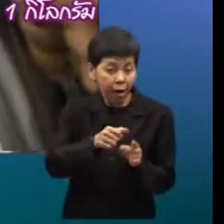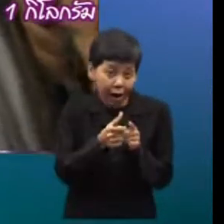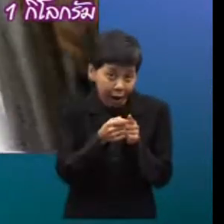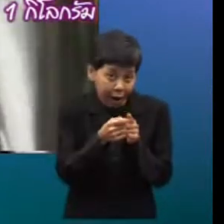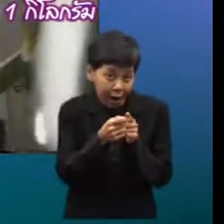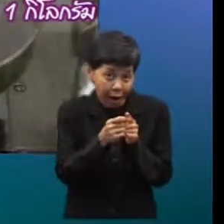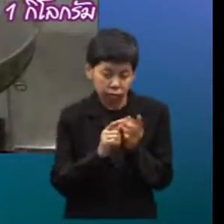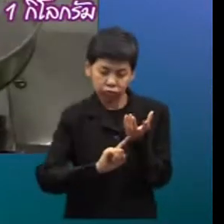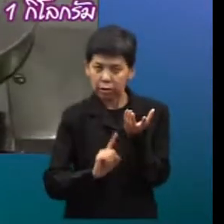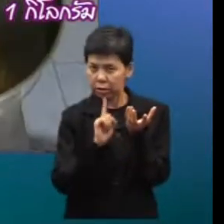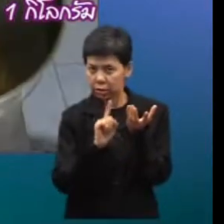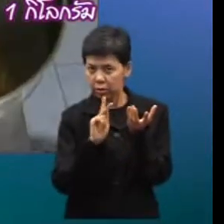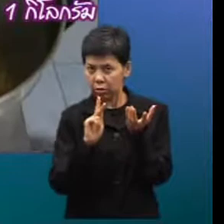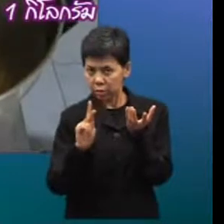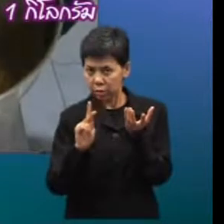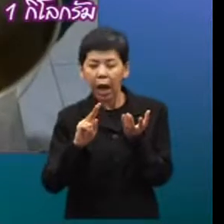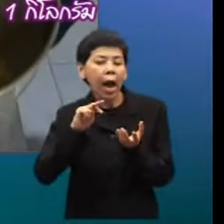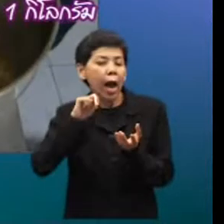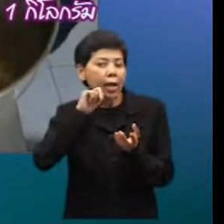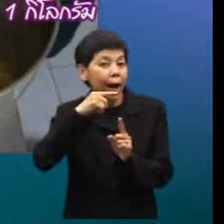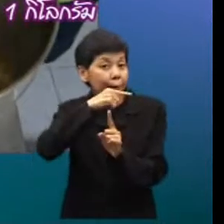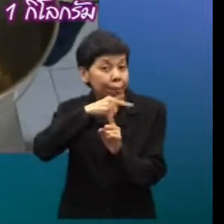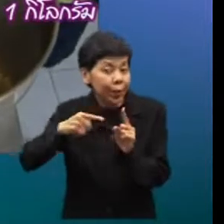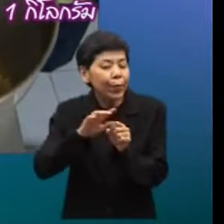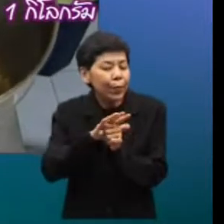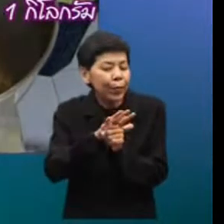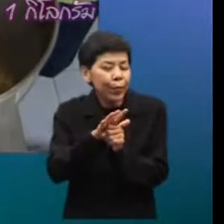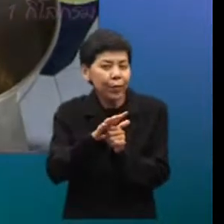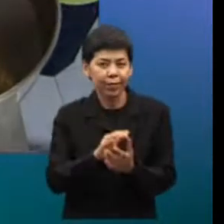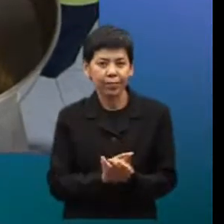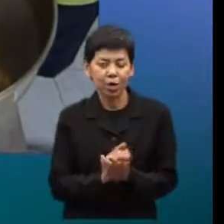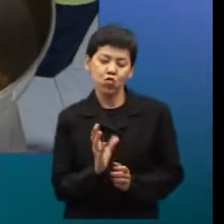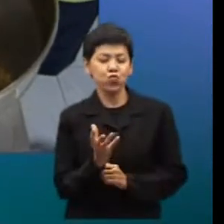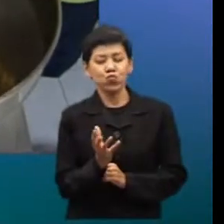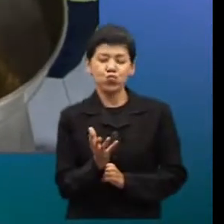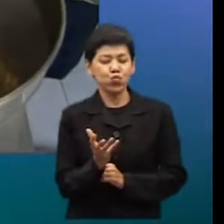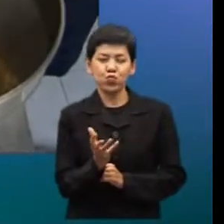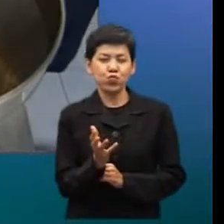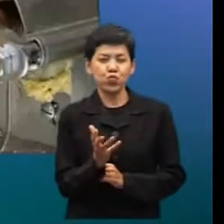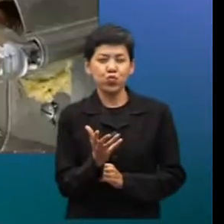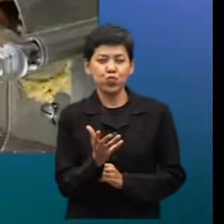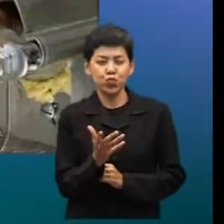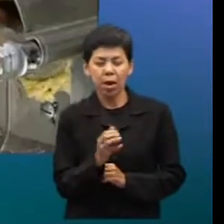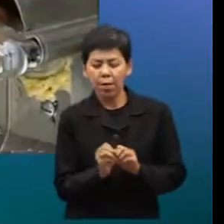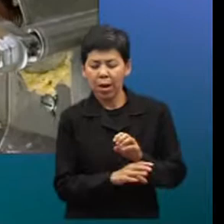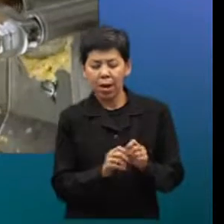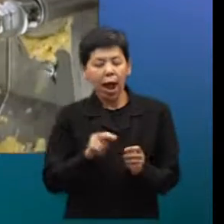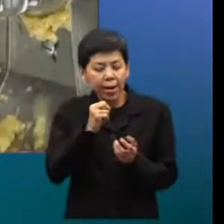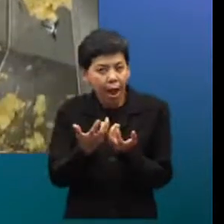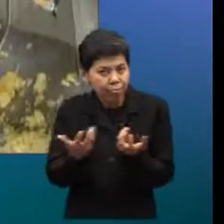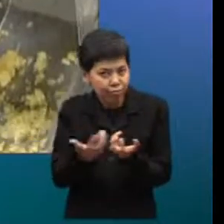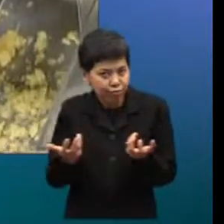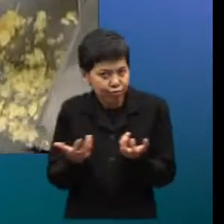าวโพด1กิโลกรัมต่อน้ำครึ่งแก้วโดยประมาณเครื่องปั่นจะทำการแยกกากและน้ำออกจ